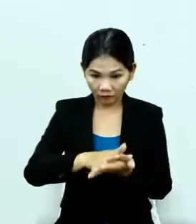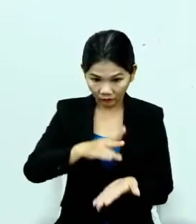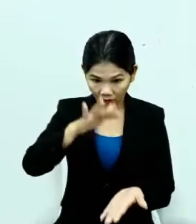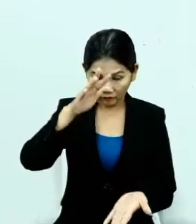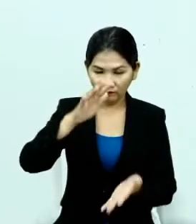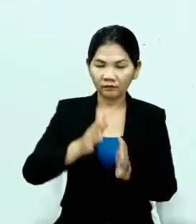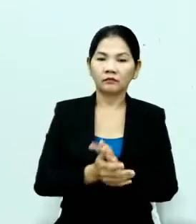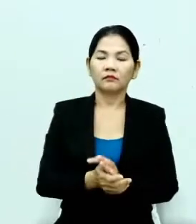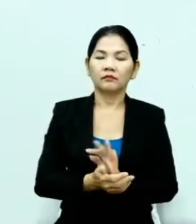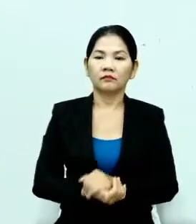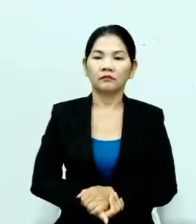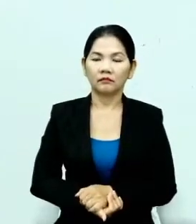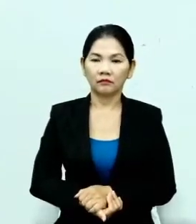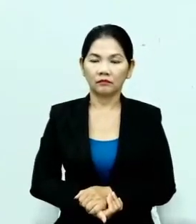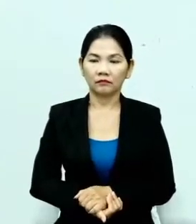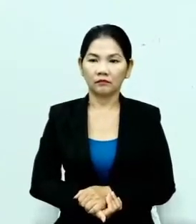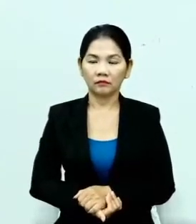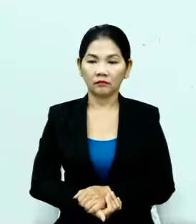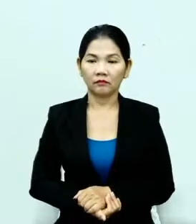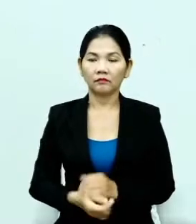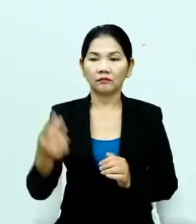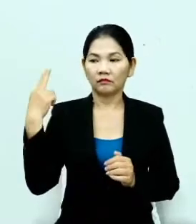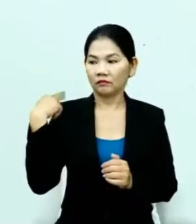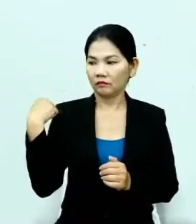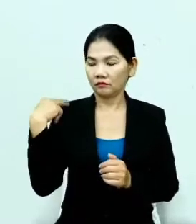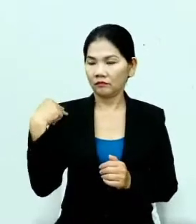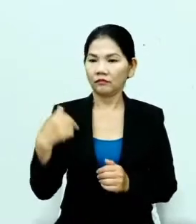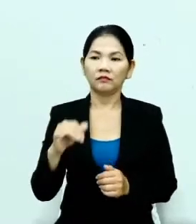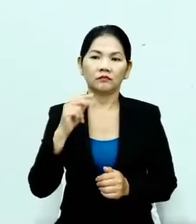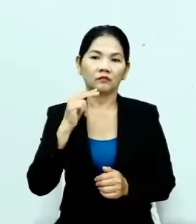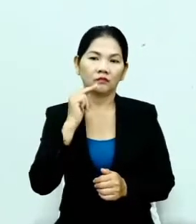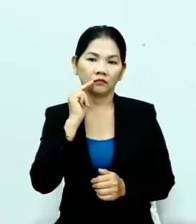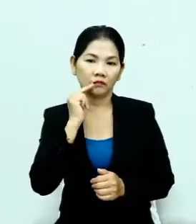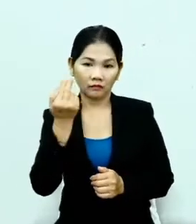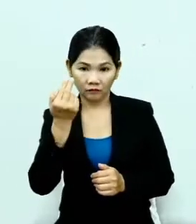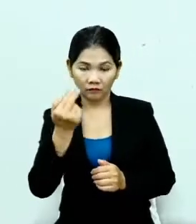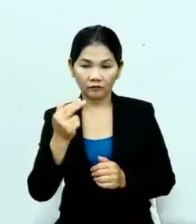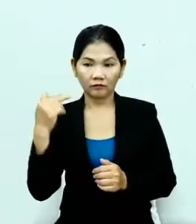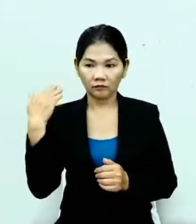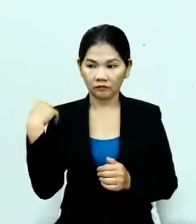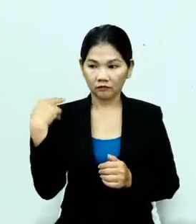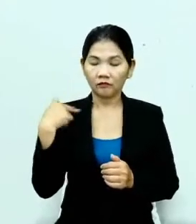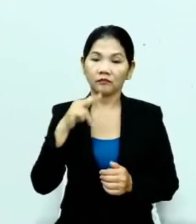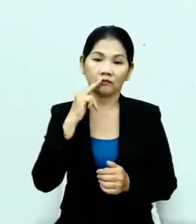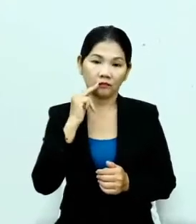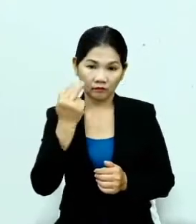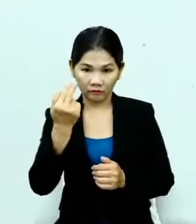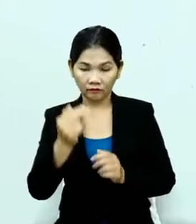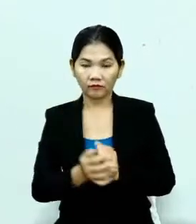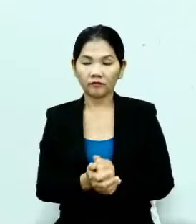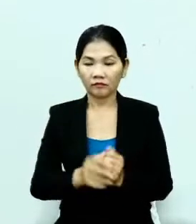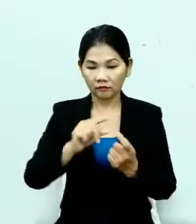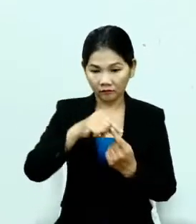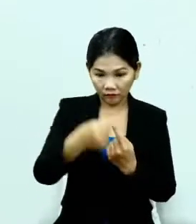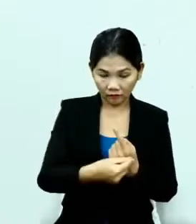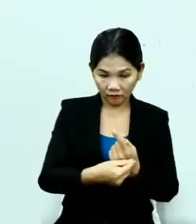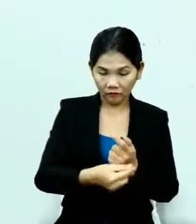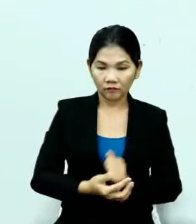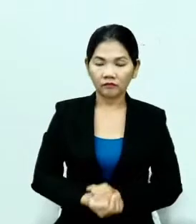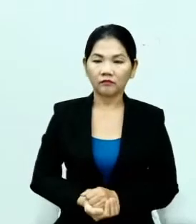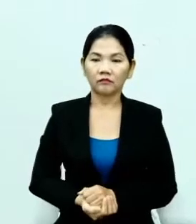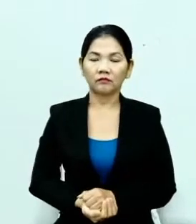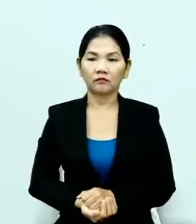bò ấy con chá cứ bò lường tôm chẳng chẳng bò lường tôm bạc nè ta chạy nhưng mà chạy con